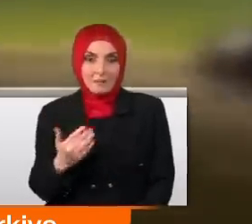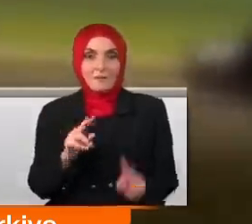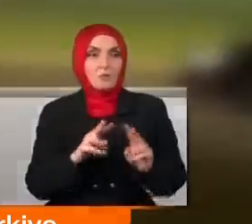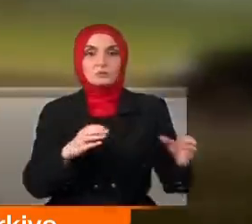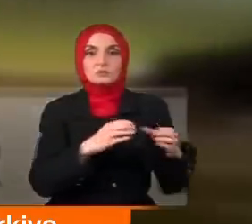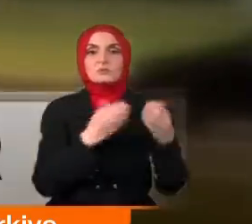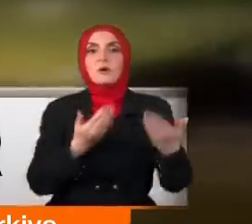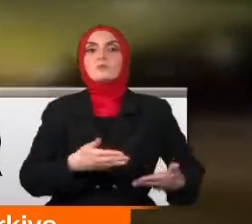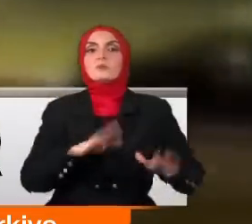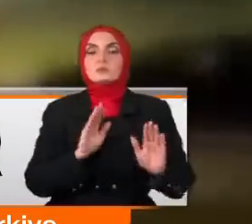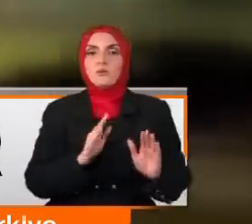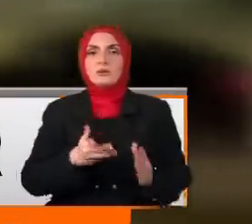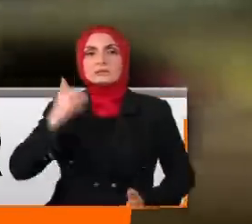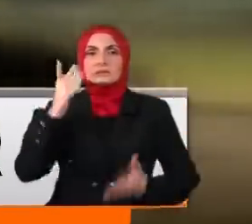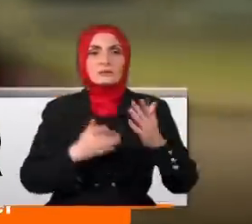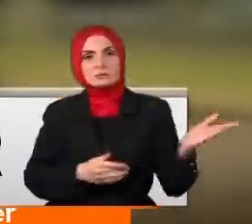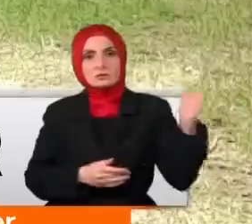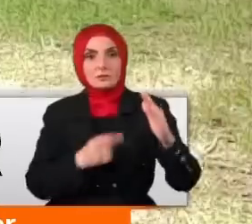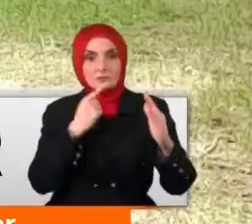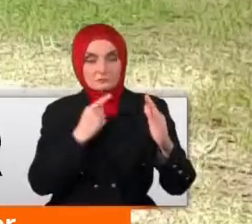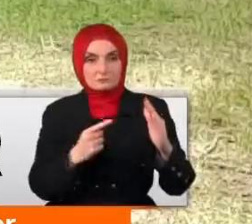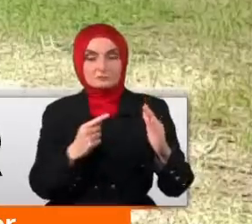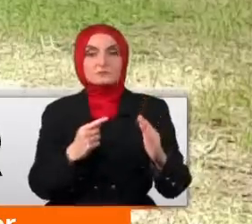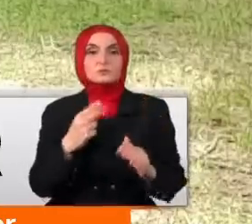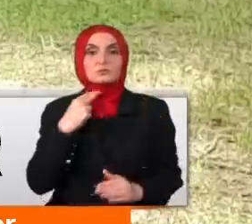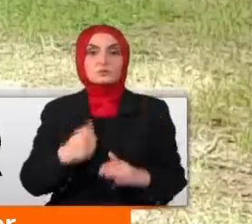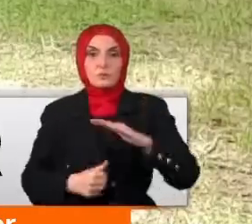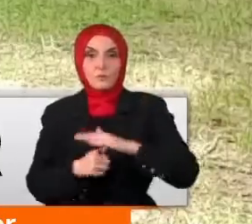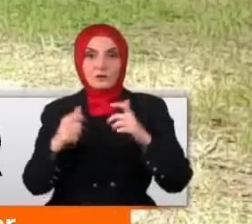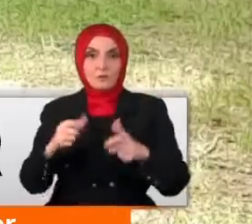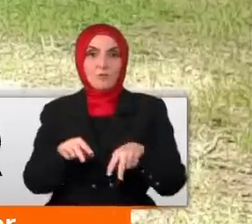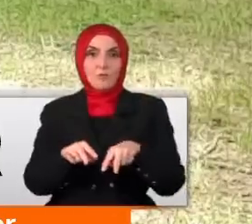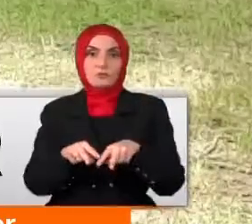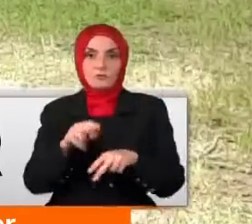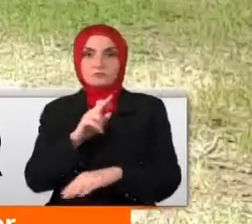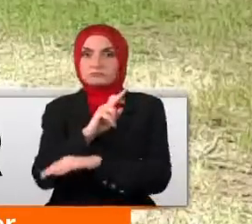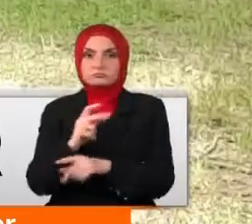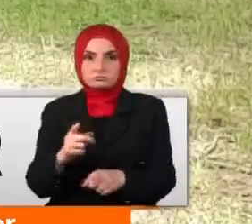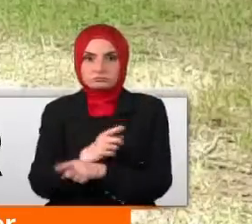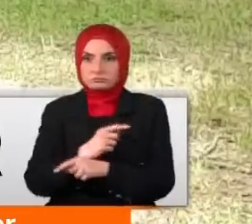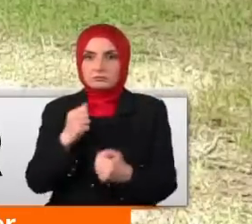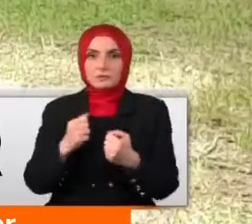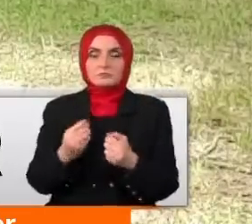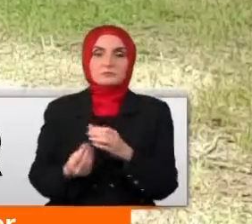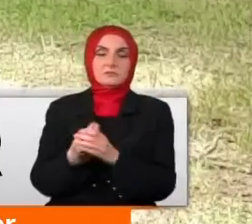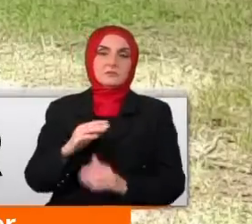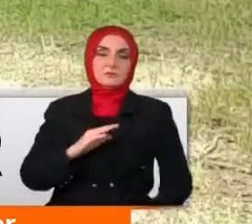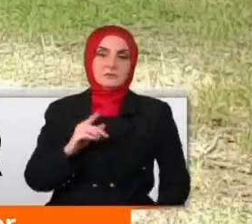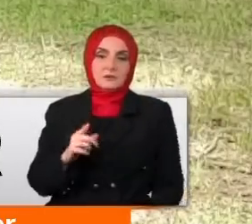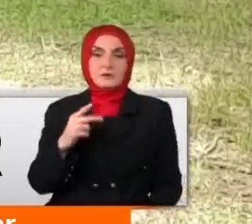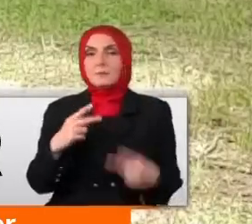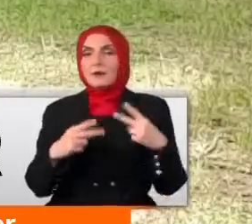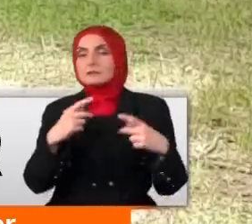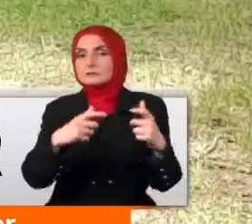Moskova sokaklarında zırhlı araçlar baş gösterdi. Rusya Terörle Mücadele Komitesi Moskova başta olmak üzere bazı bölgelerde